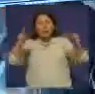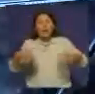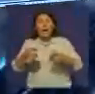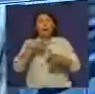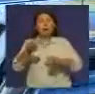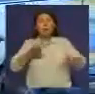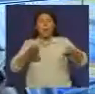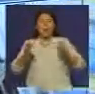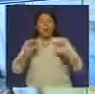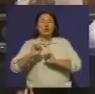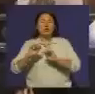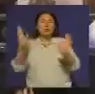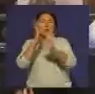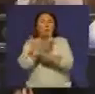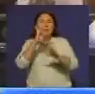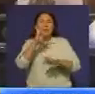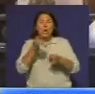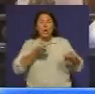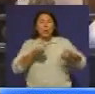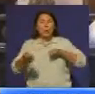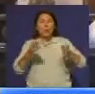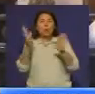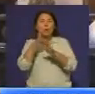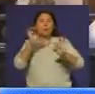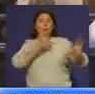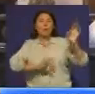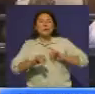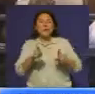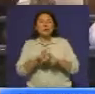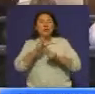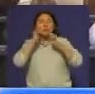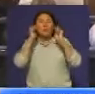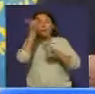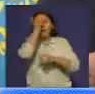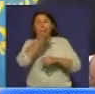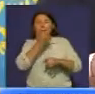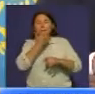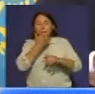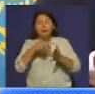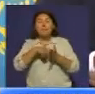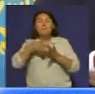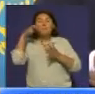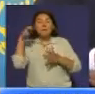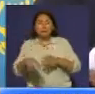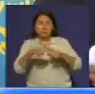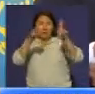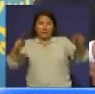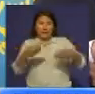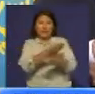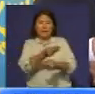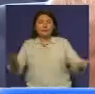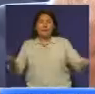Управления защиты природных ресурсов и регулирования природопользования, а также благодарственными письмами руководства отдела жилищно-коммунального